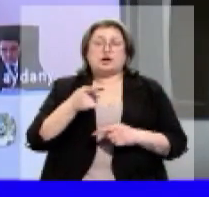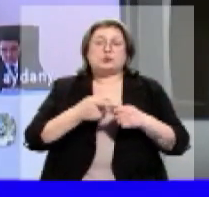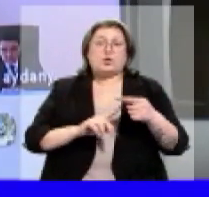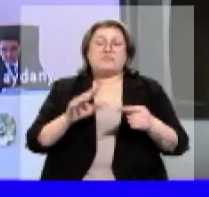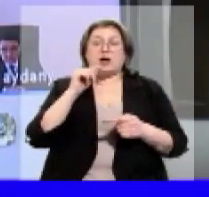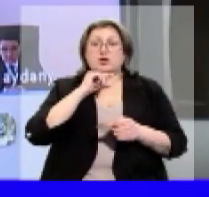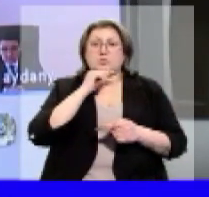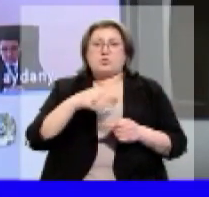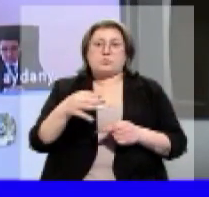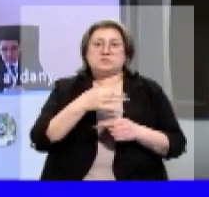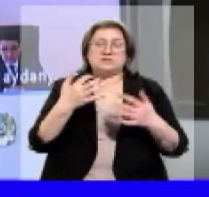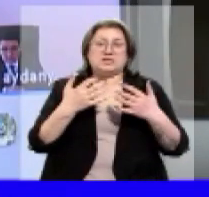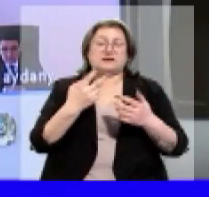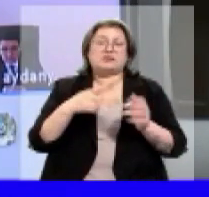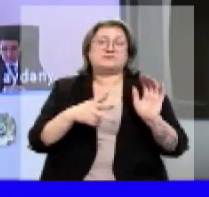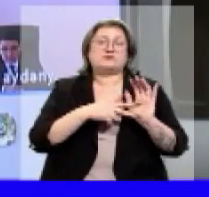доля в экономике области составила